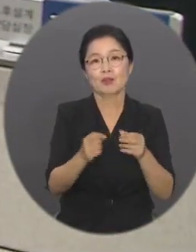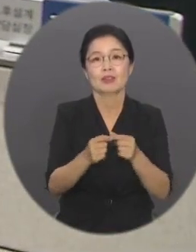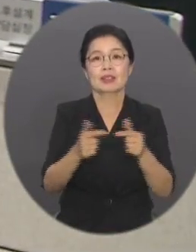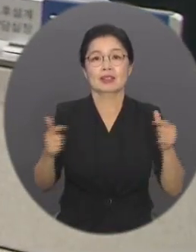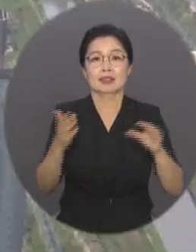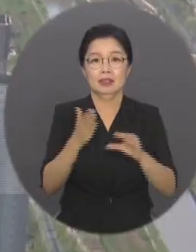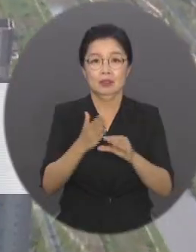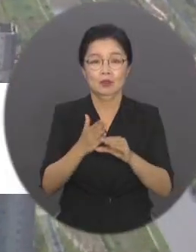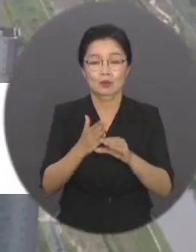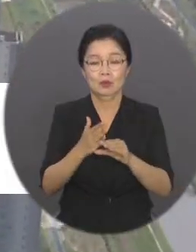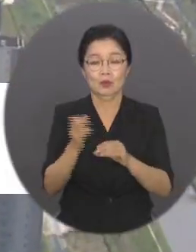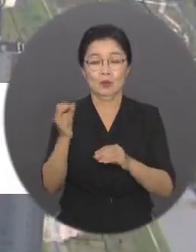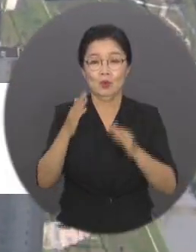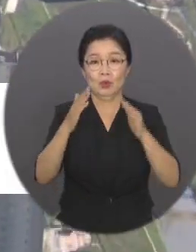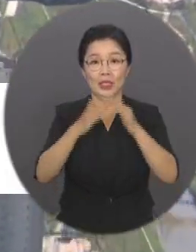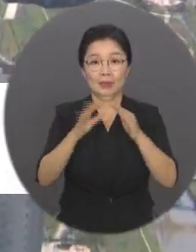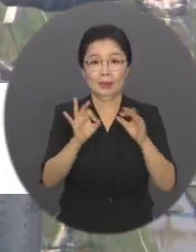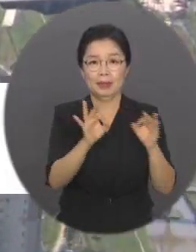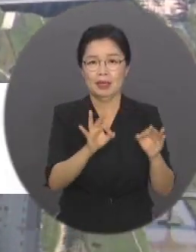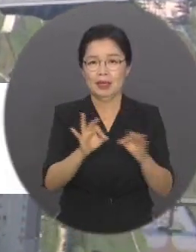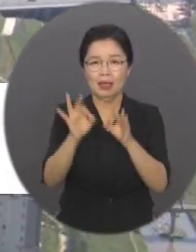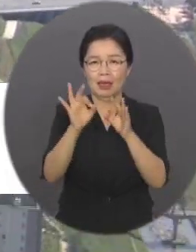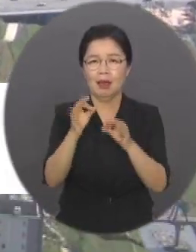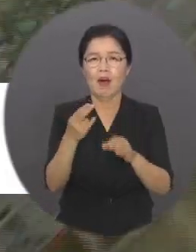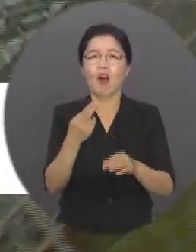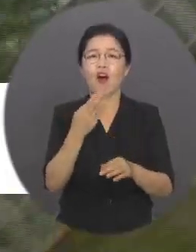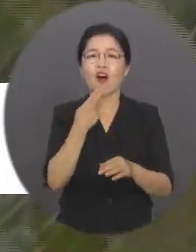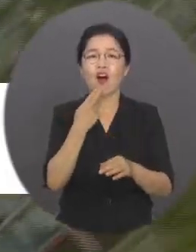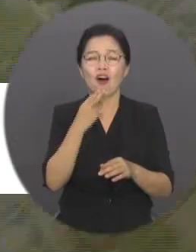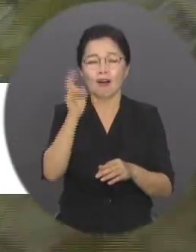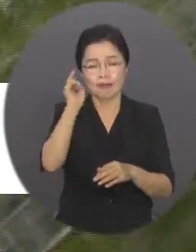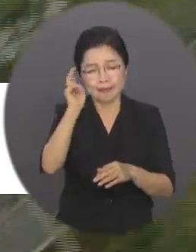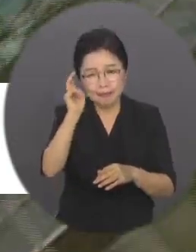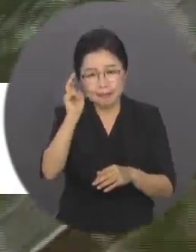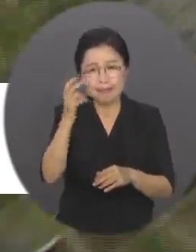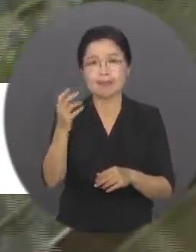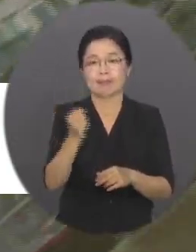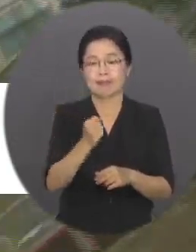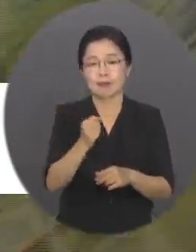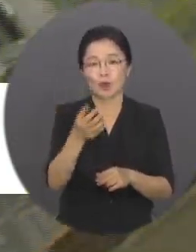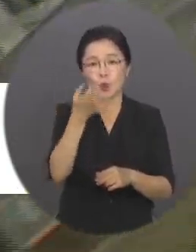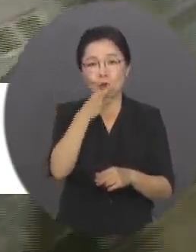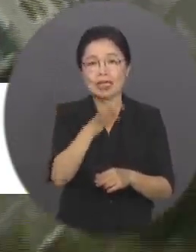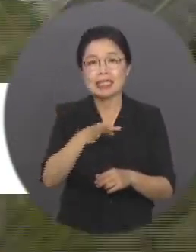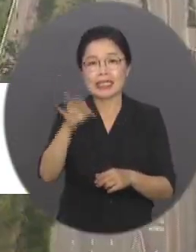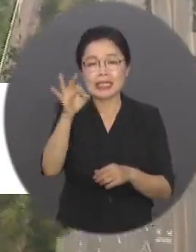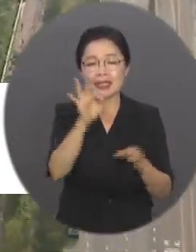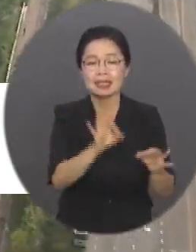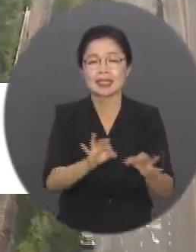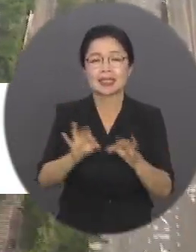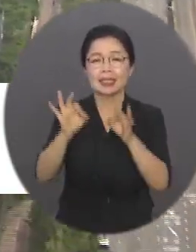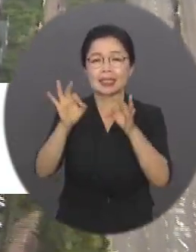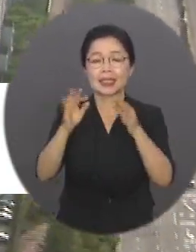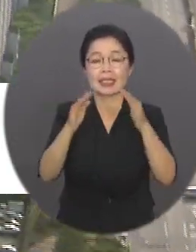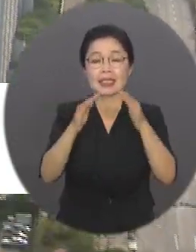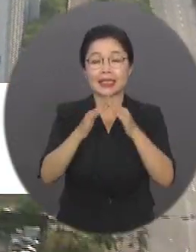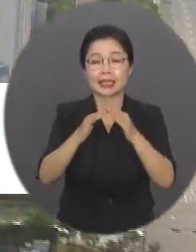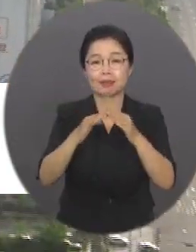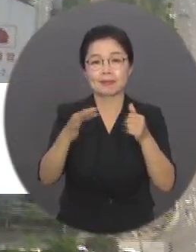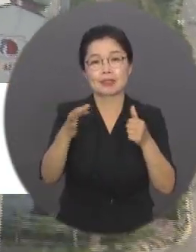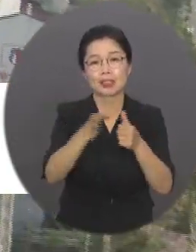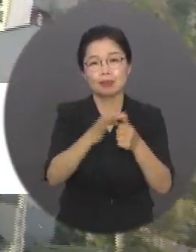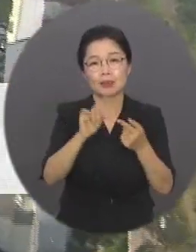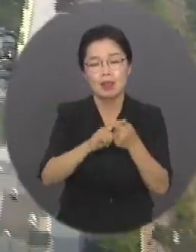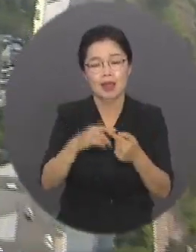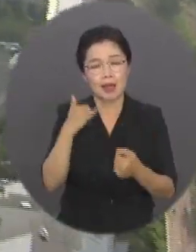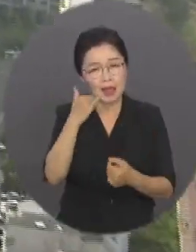최근에는 집값이 더 이상 크게 오르지 않을 것이라는 인식이 확산하고 금리까지 계속 오르면서 주택연금 문의 전화가